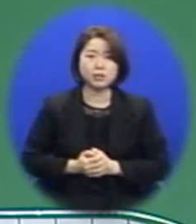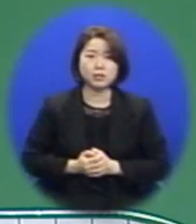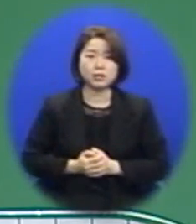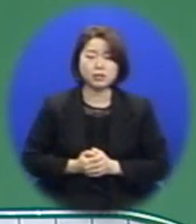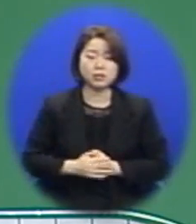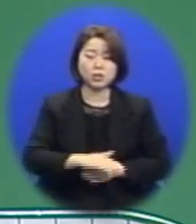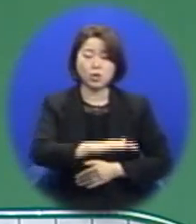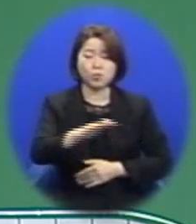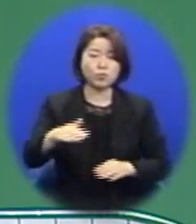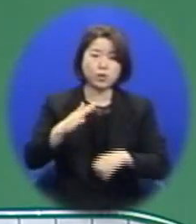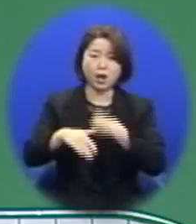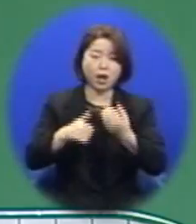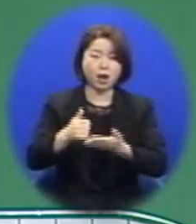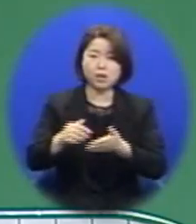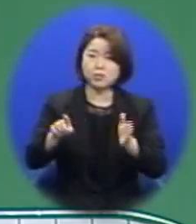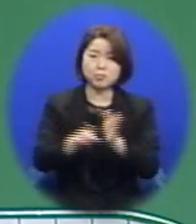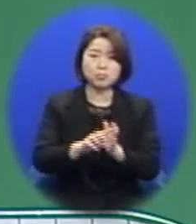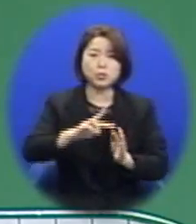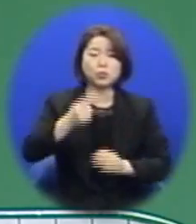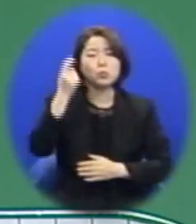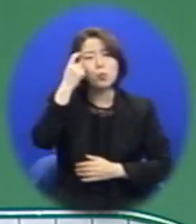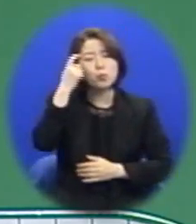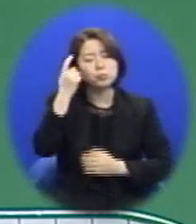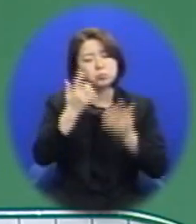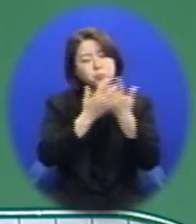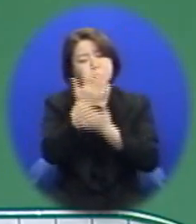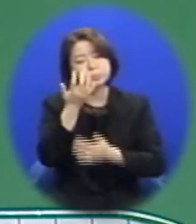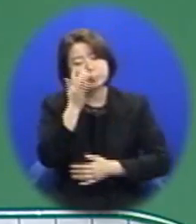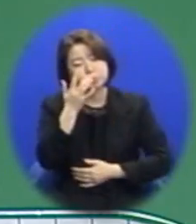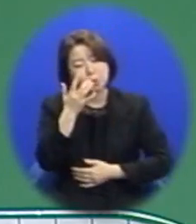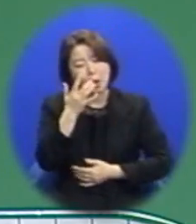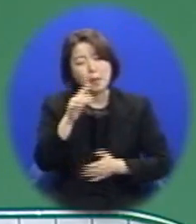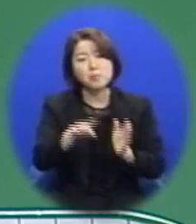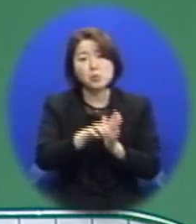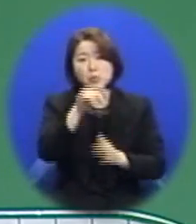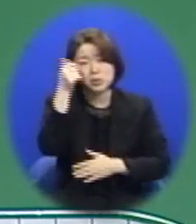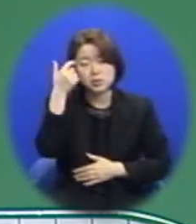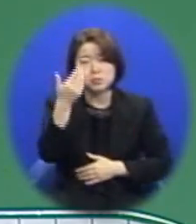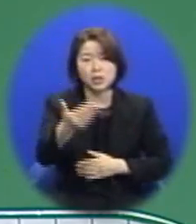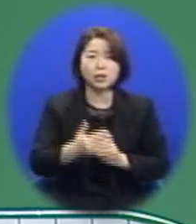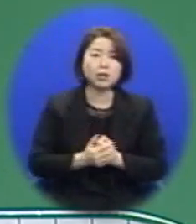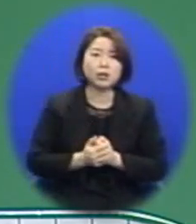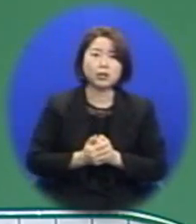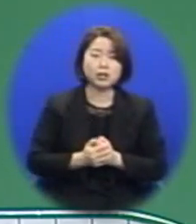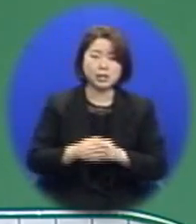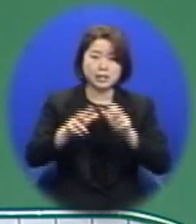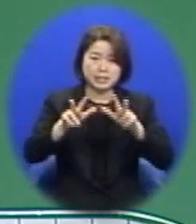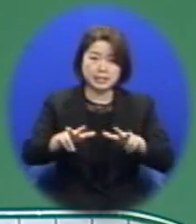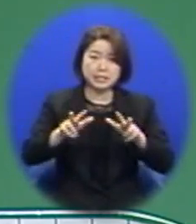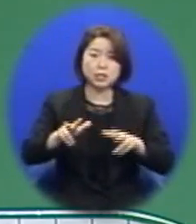우리는 하나님을 믿어도 왜 이렇게 흐리멍텅하게 믿는 것처럼 믿습니까? 지금 유럽이